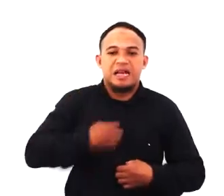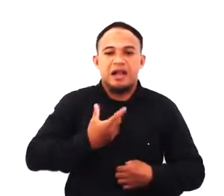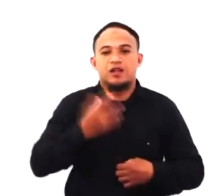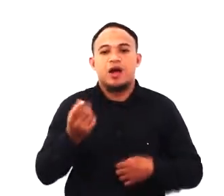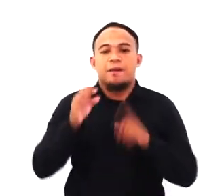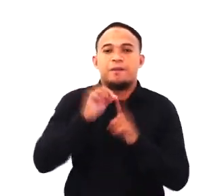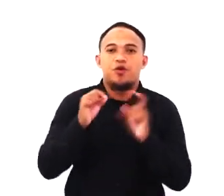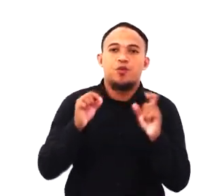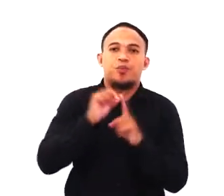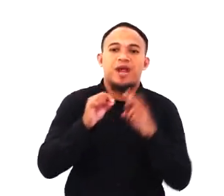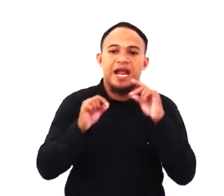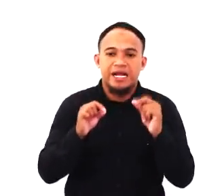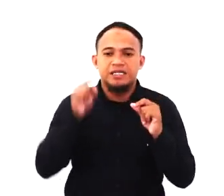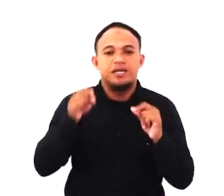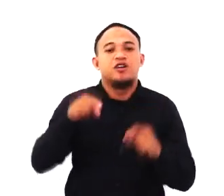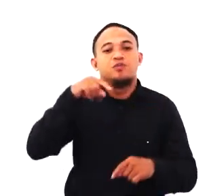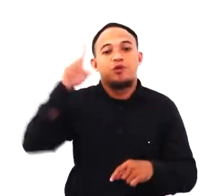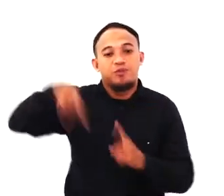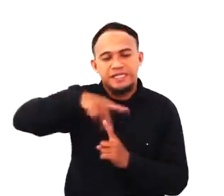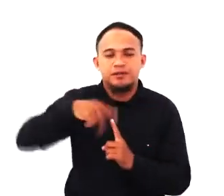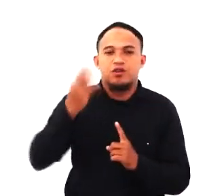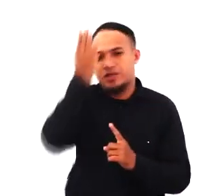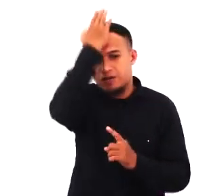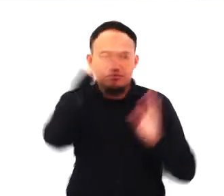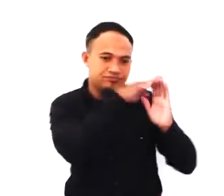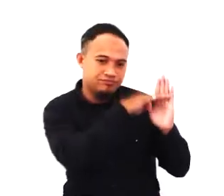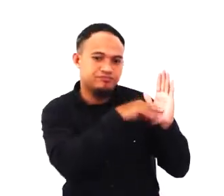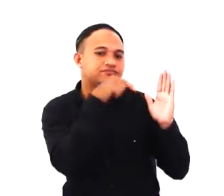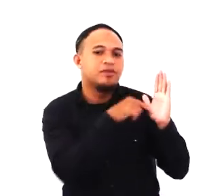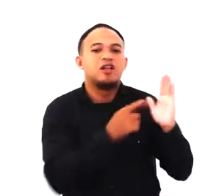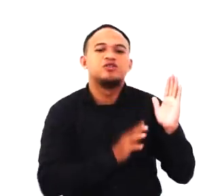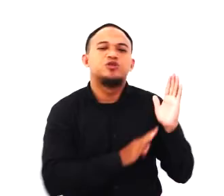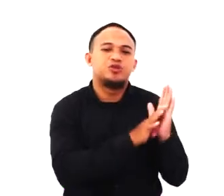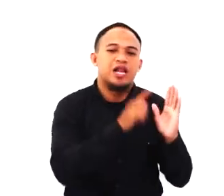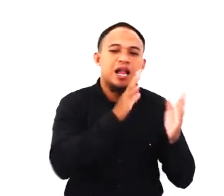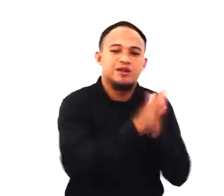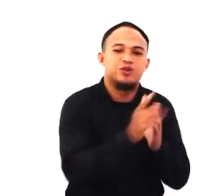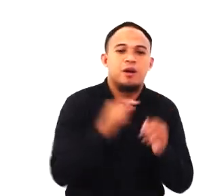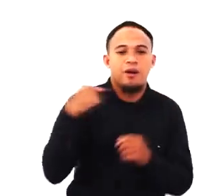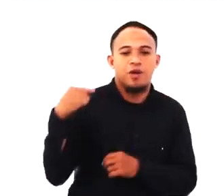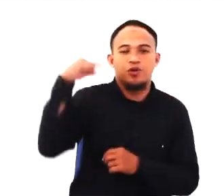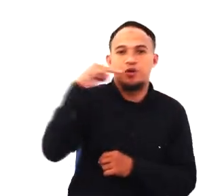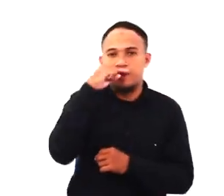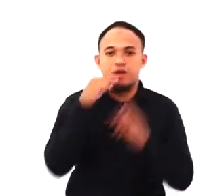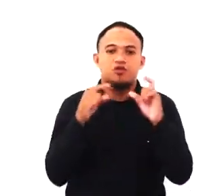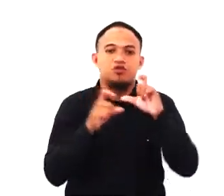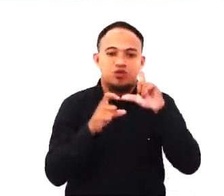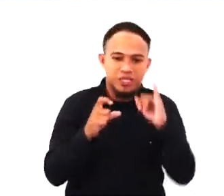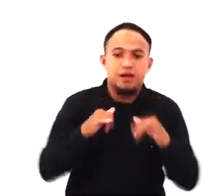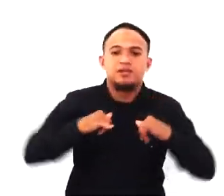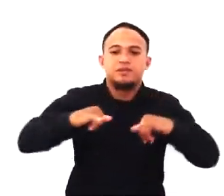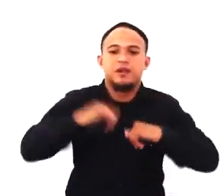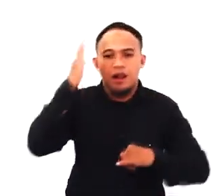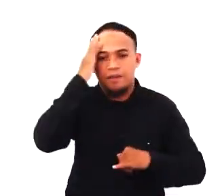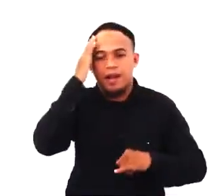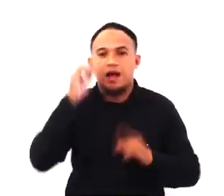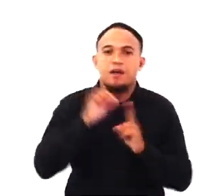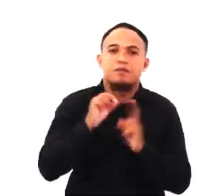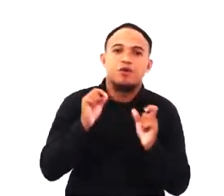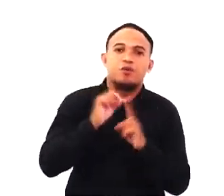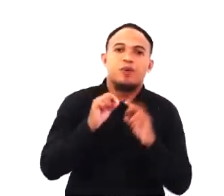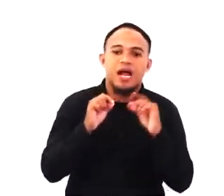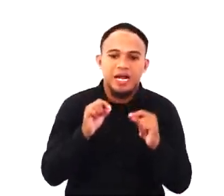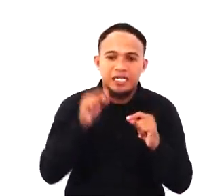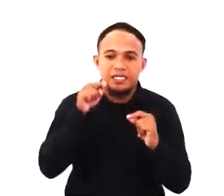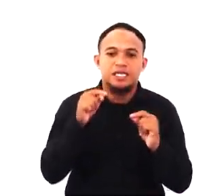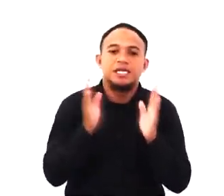2021 di Dinas Pekerjaan Umum dan Penataan Ruang Provinsi Gorontalo tersebut ditinjau langsung oleh